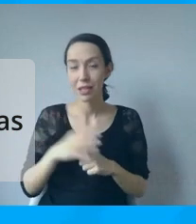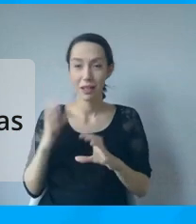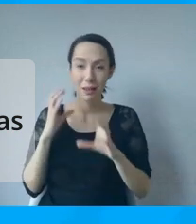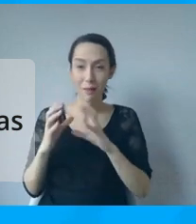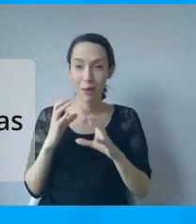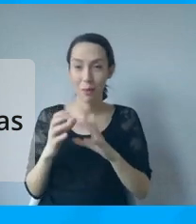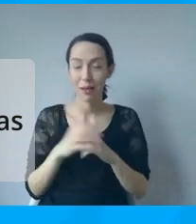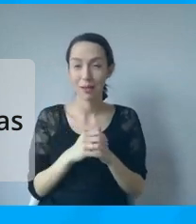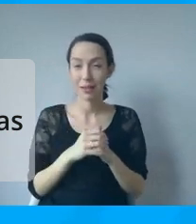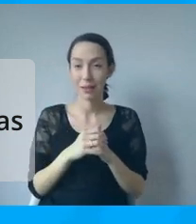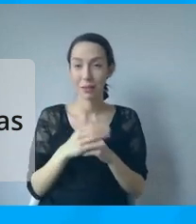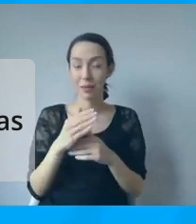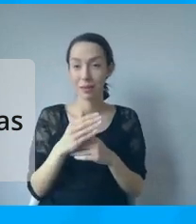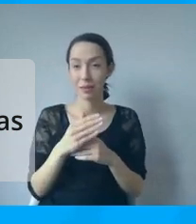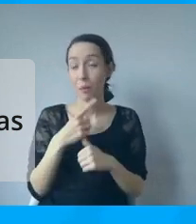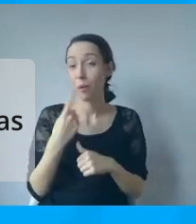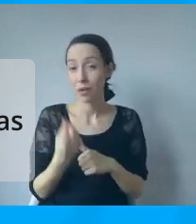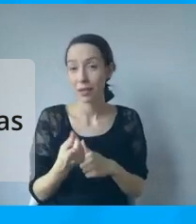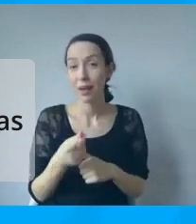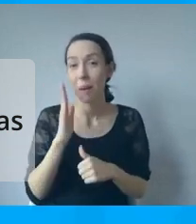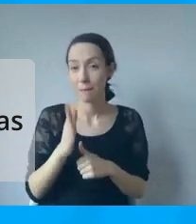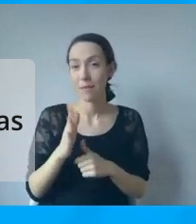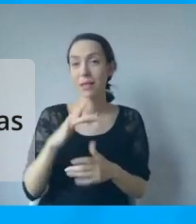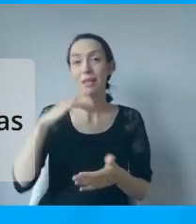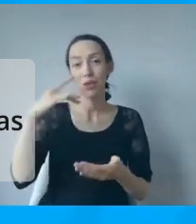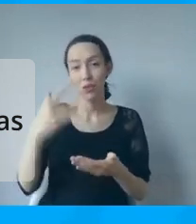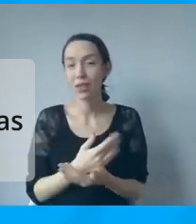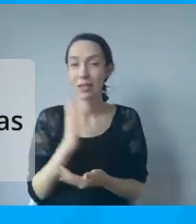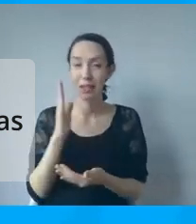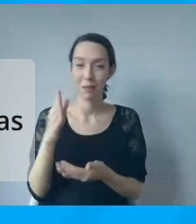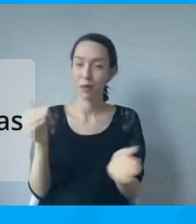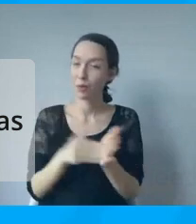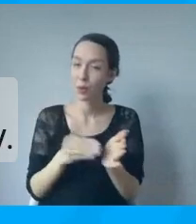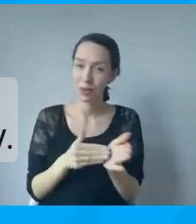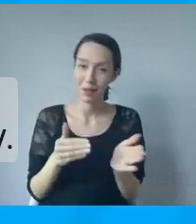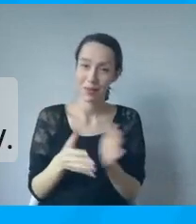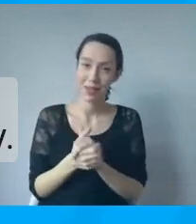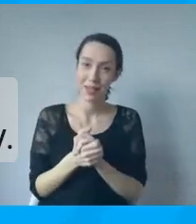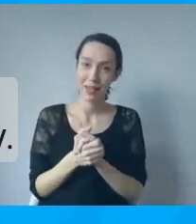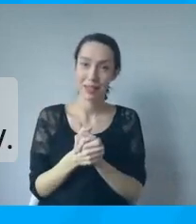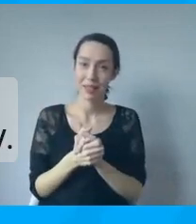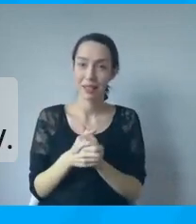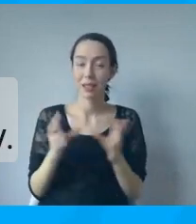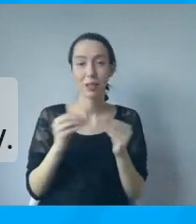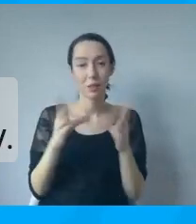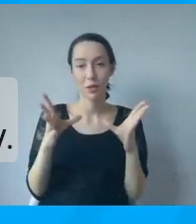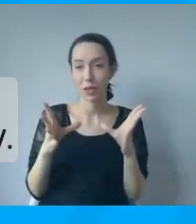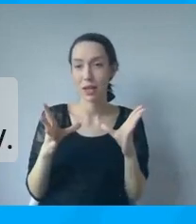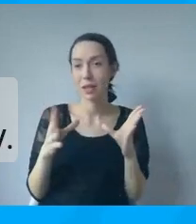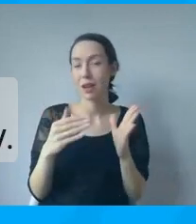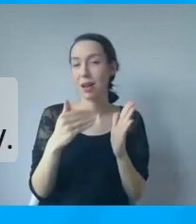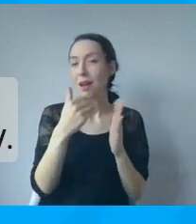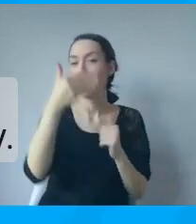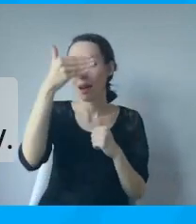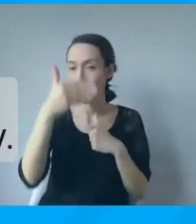które przekazałam, będą dla Was użyteczne i że po prostu Wam się przydadzą. Czy w tworzeniu profilu na LinkedInie, czy